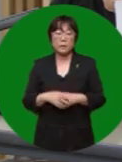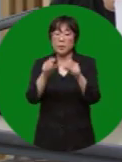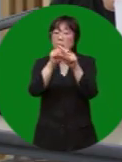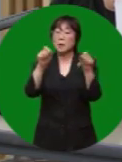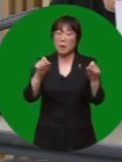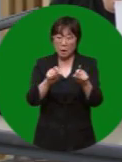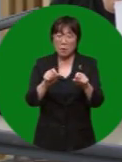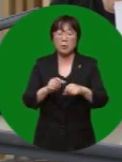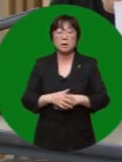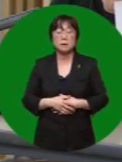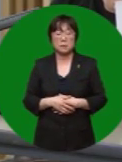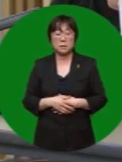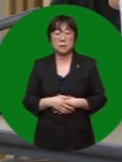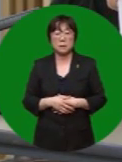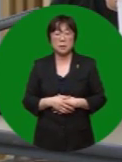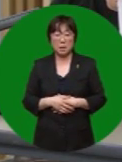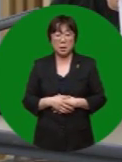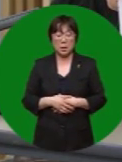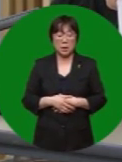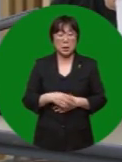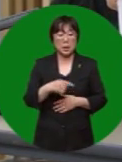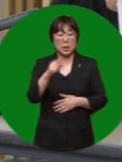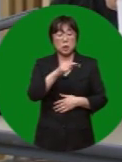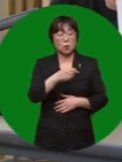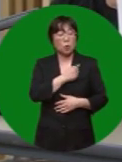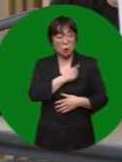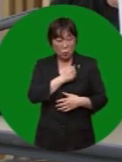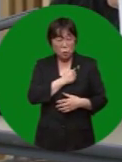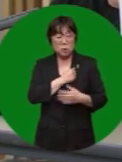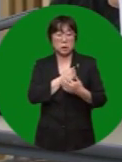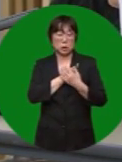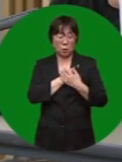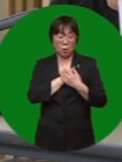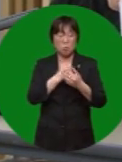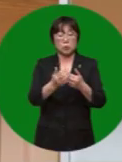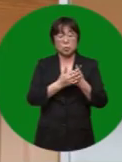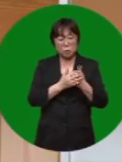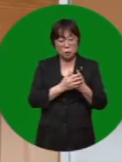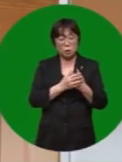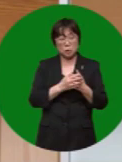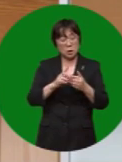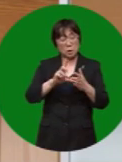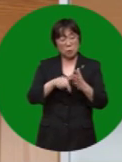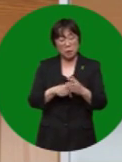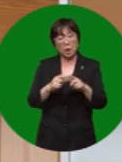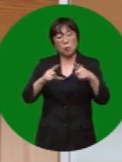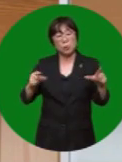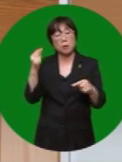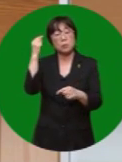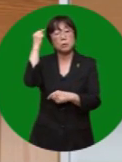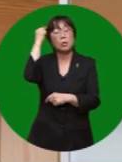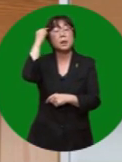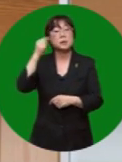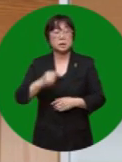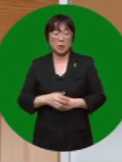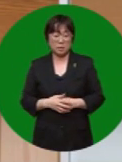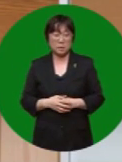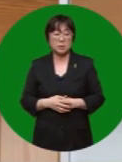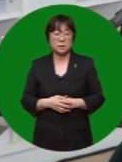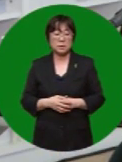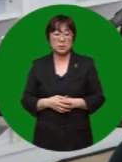果としてやっぱこの人命一人でも多くの人を救う機会がより増えるんじゃないかなっていうのはすごい感じてるんです